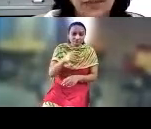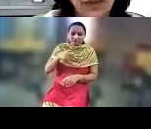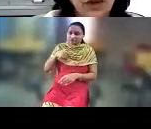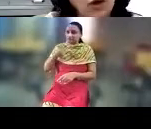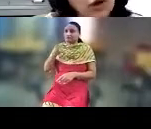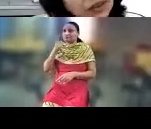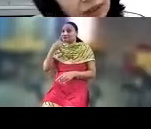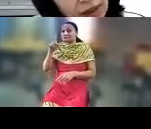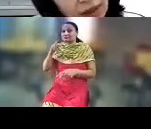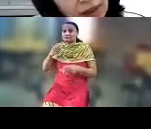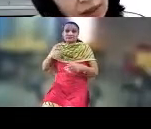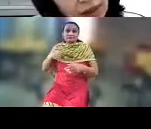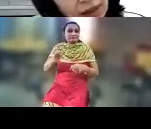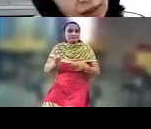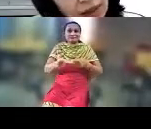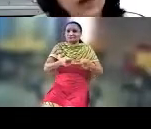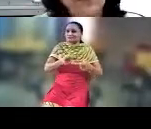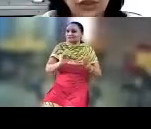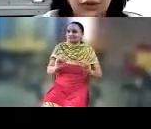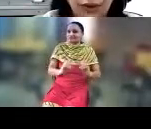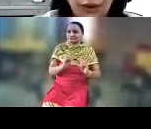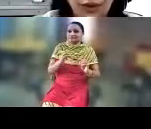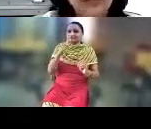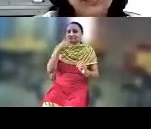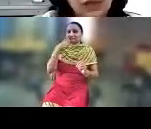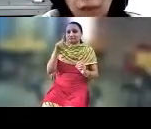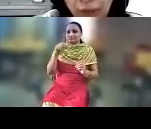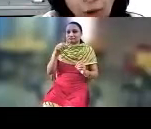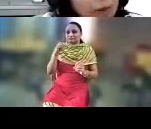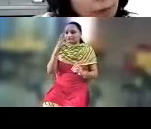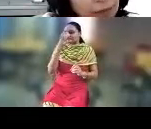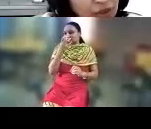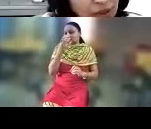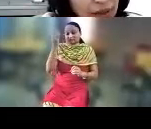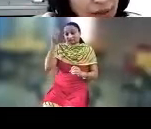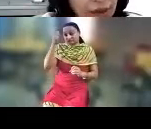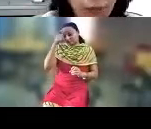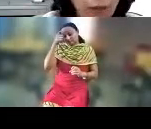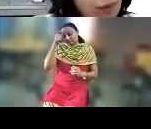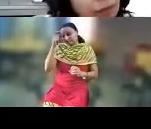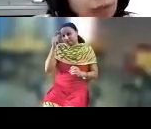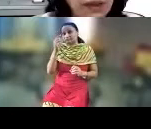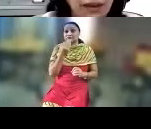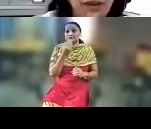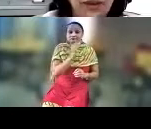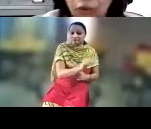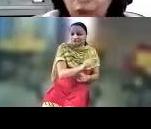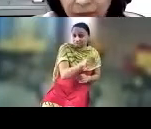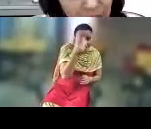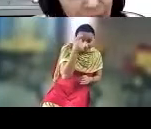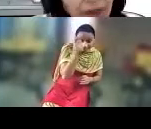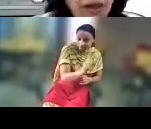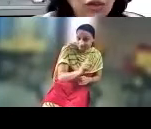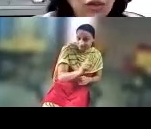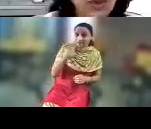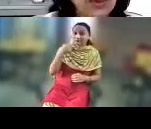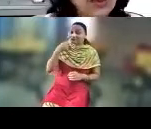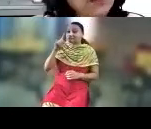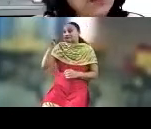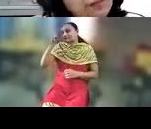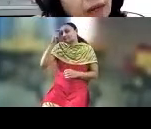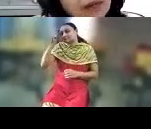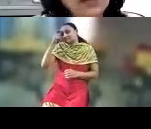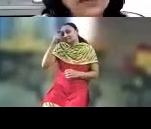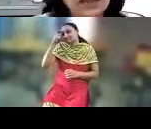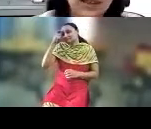रही और इसलिए माँ परेशान हो रही है। प्रॉब्लम बच्चे की नहीं है, प्रॉब्लम माँ की है। तो हमें क्या करने की जरूरत है कि